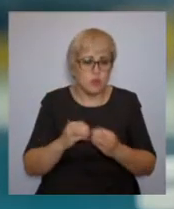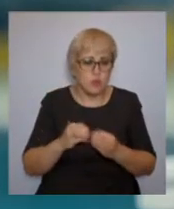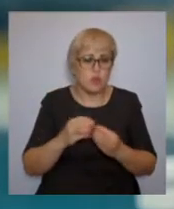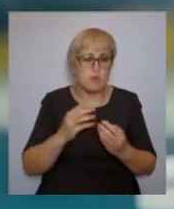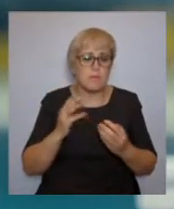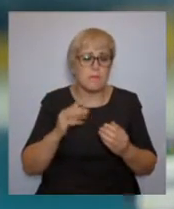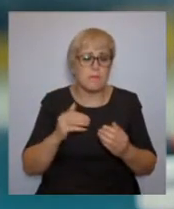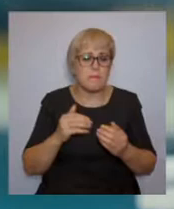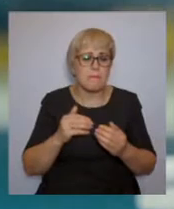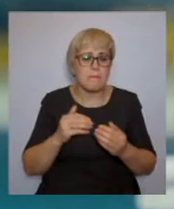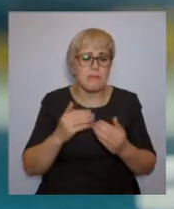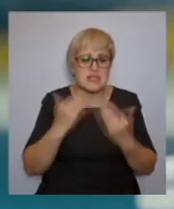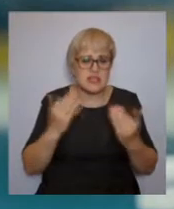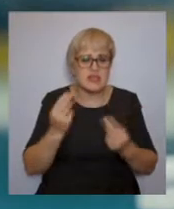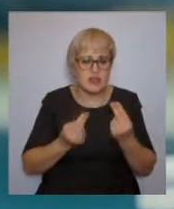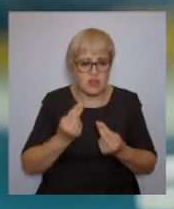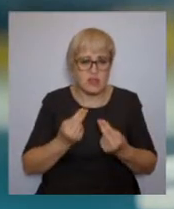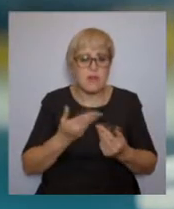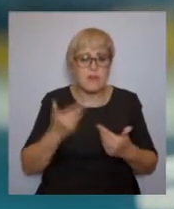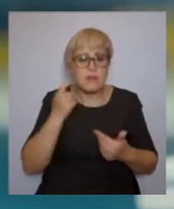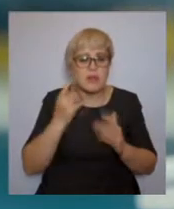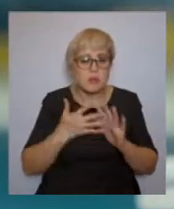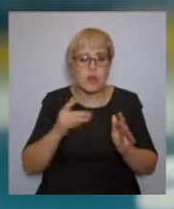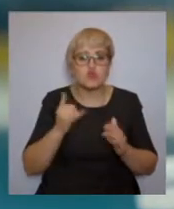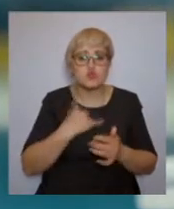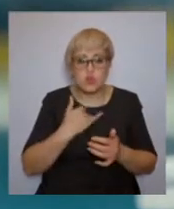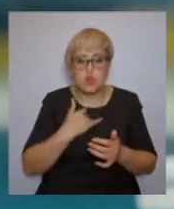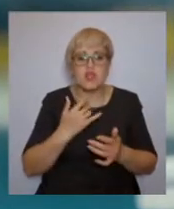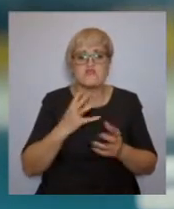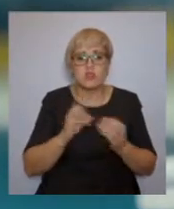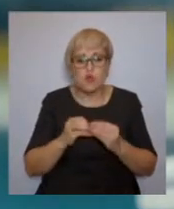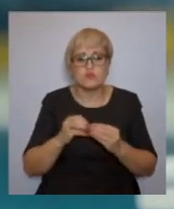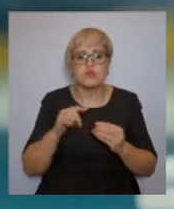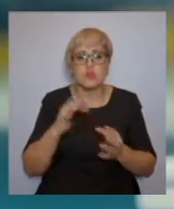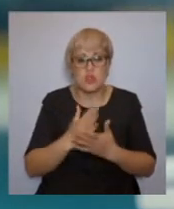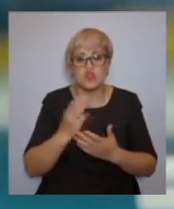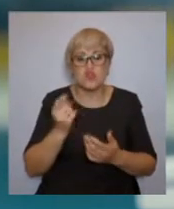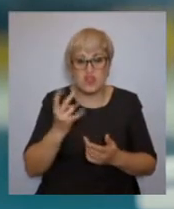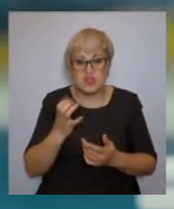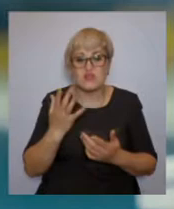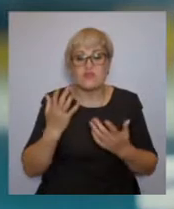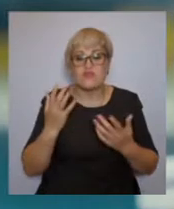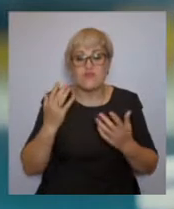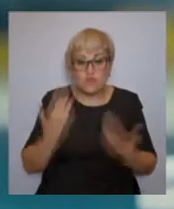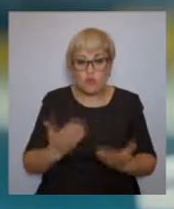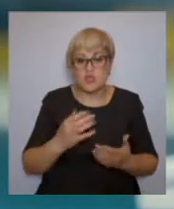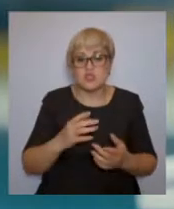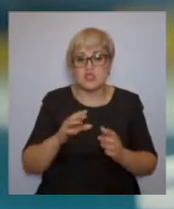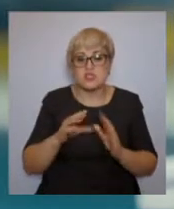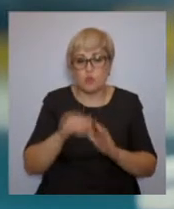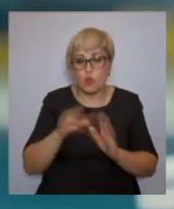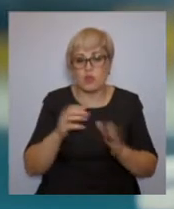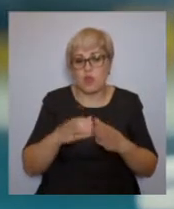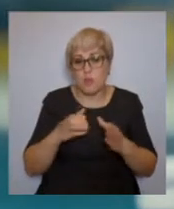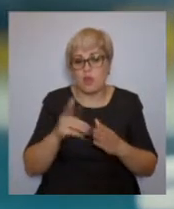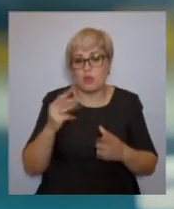в общем то у нас еще есть шанс и вот со сборной команды голландии на общем то плане того что это опять